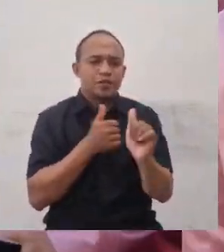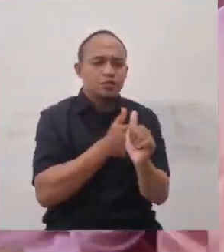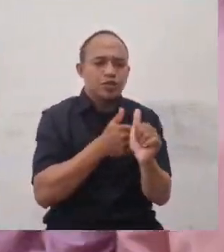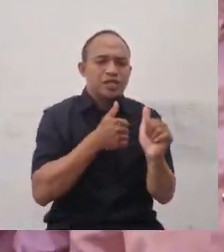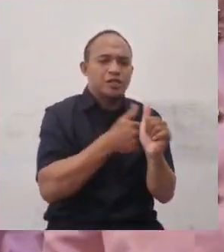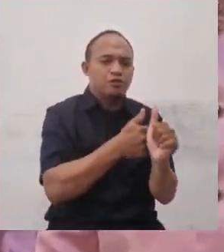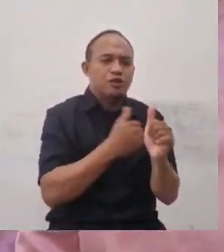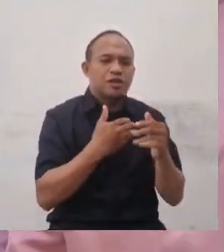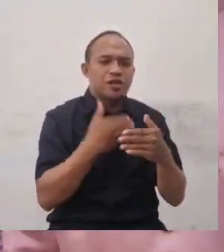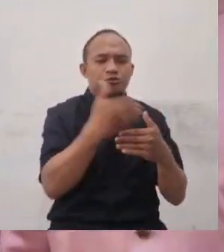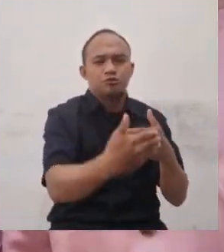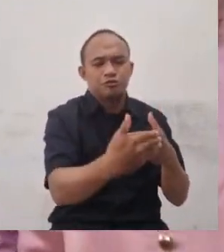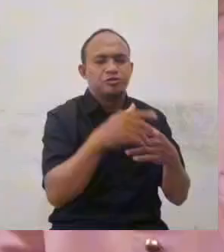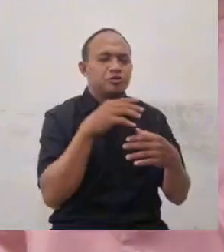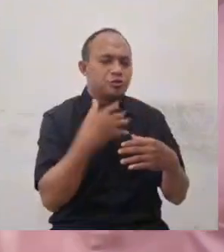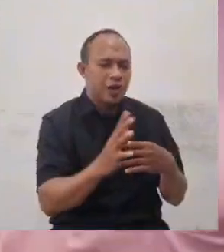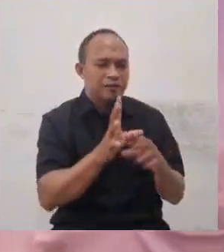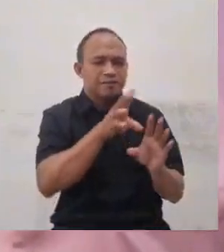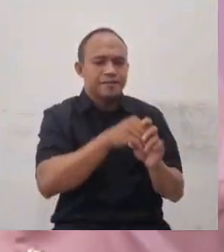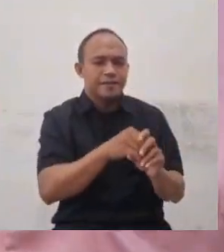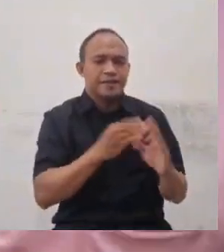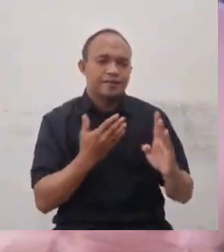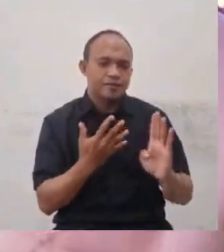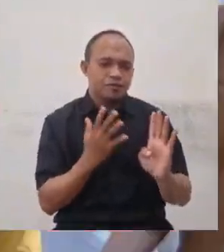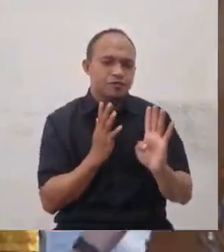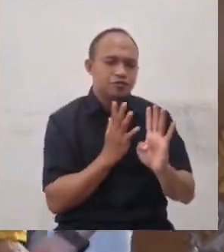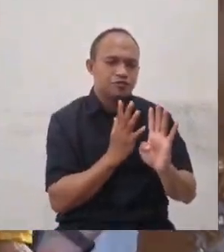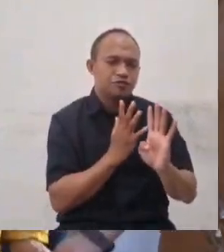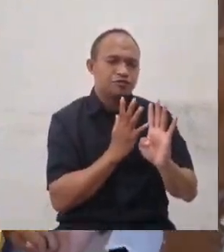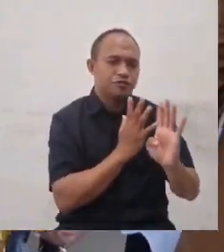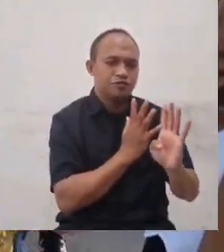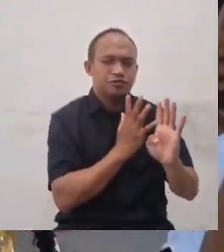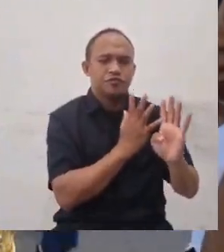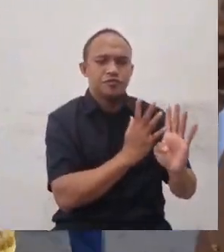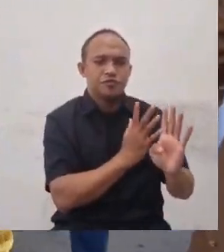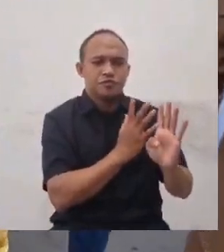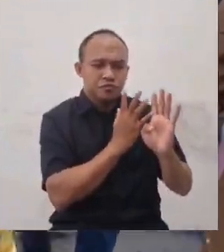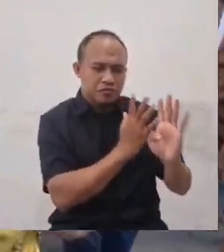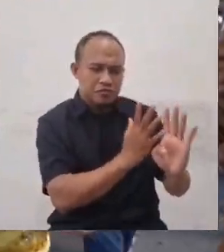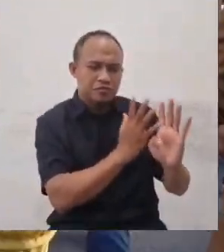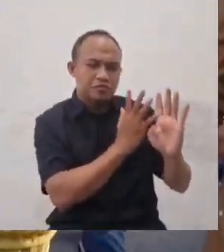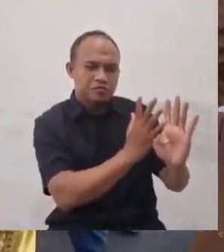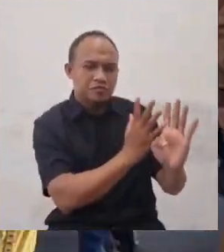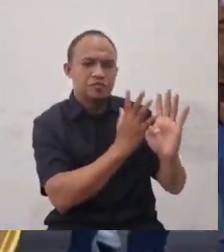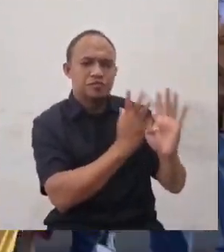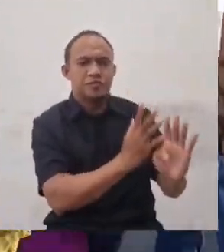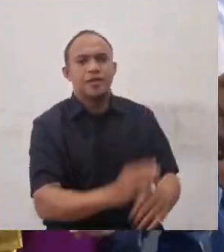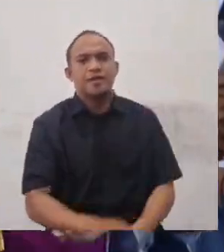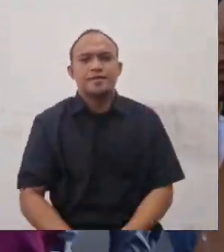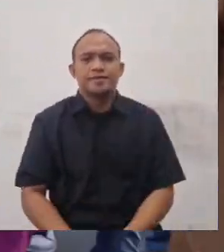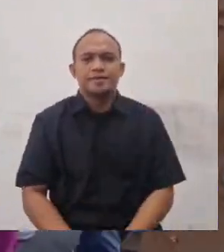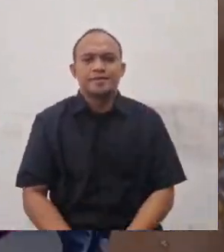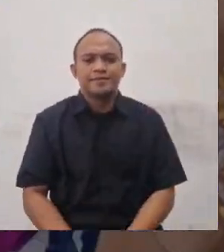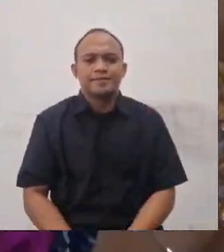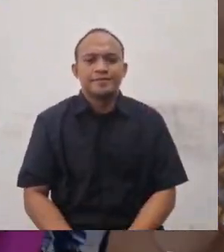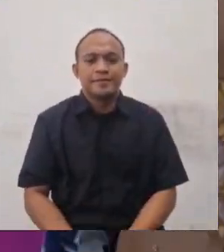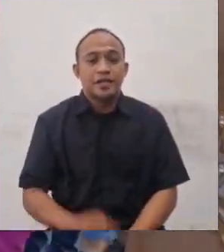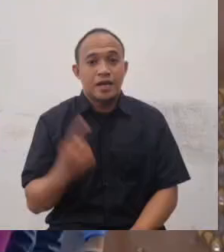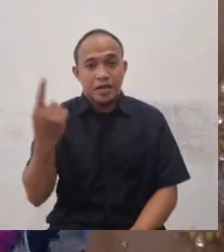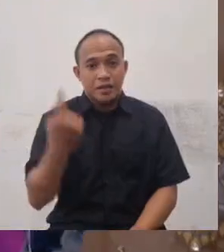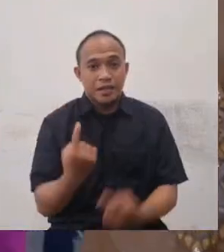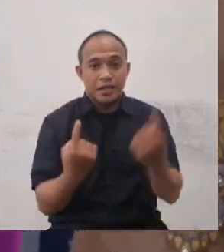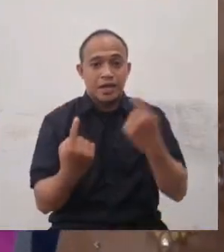Prosesi adat kemudian dilanjutkan di kediaman pribadi Marten yang terletak di Kelurahan Huangobotu, Kecamatan